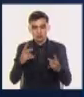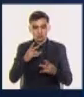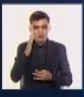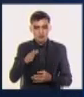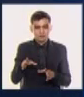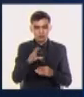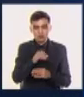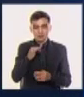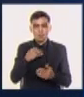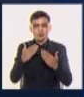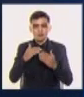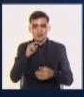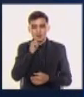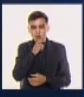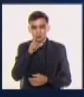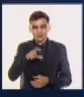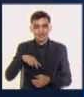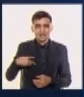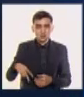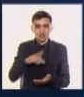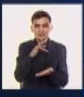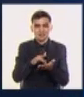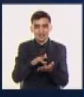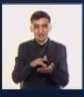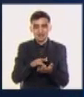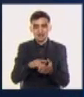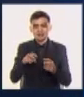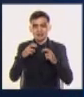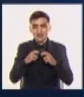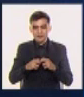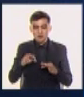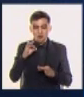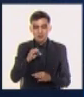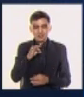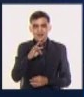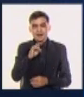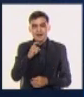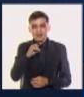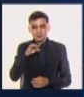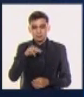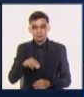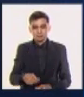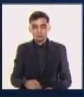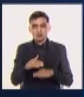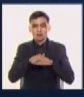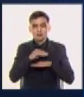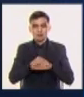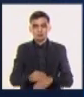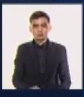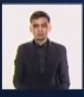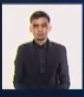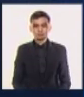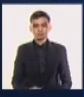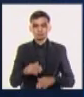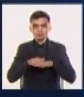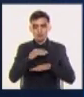поговорим об этом с экономистом директором центра прикладных исследований рахима маршак боевым добрый вечер добрый